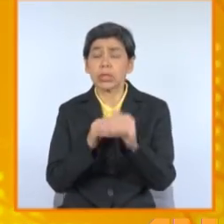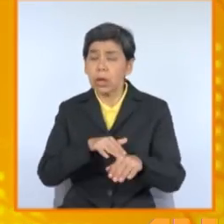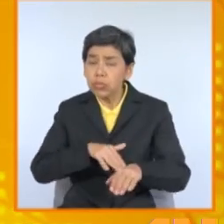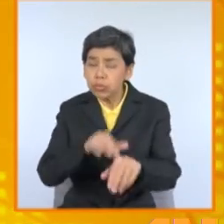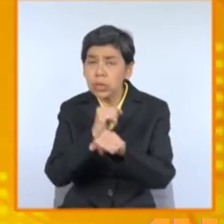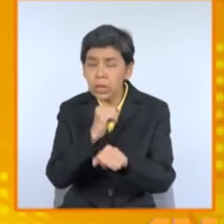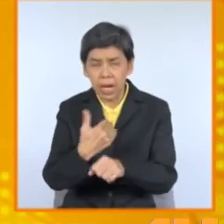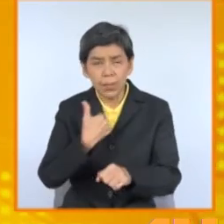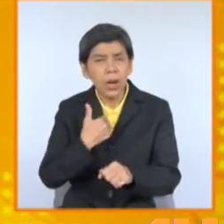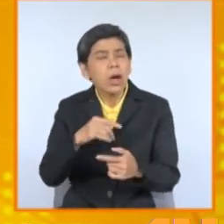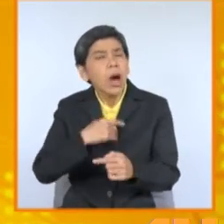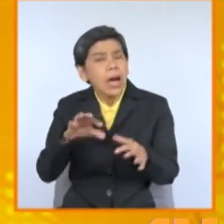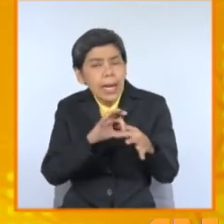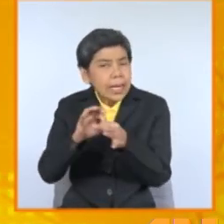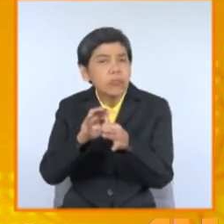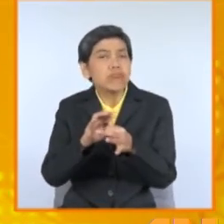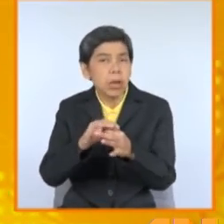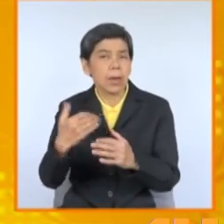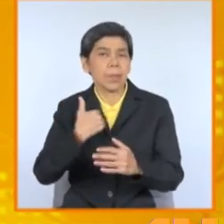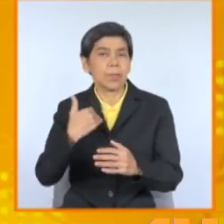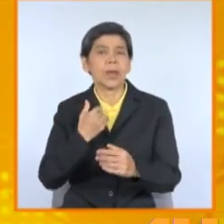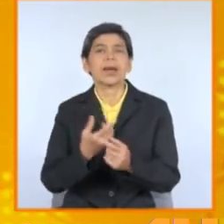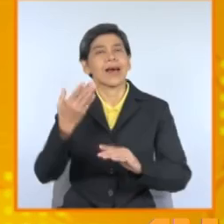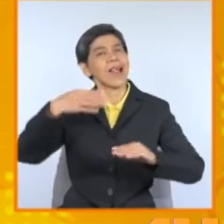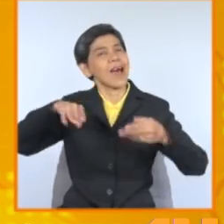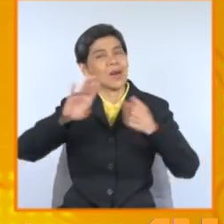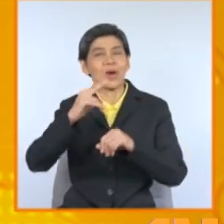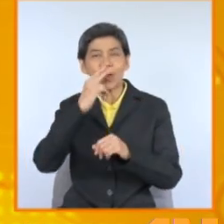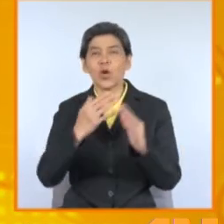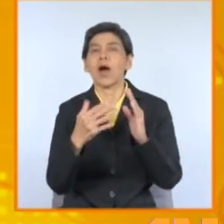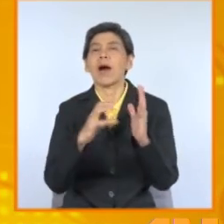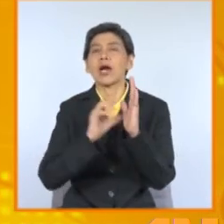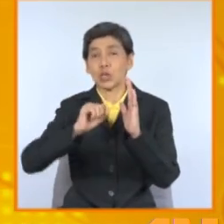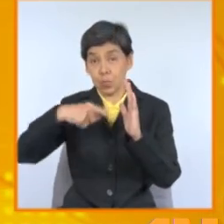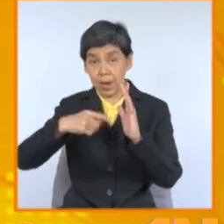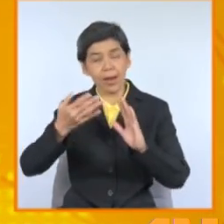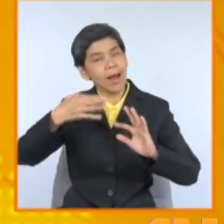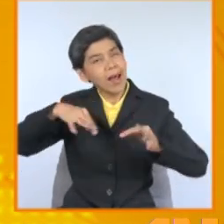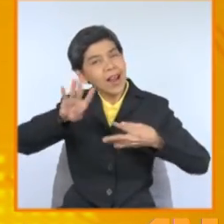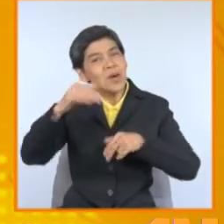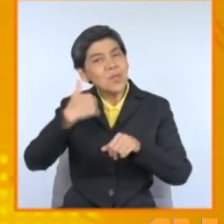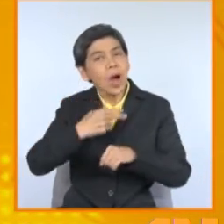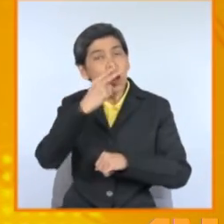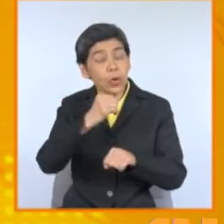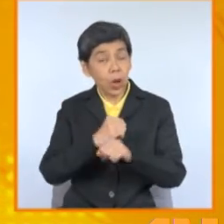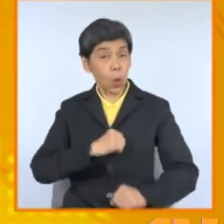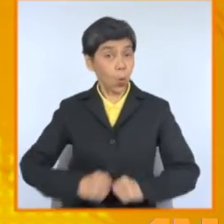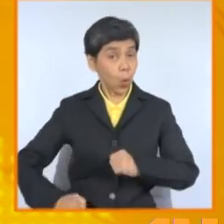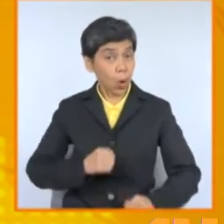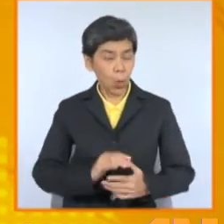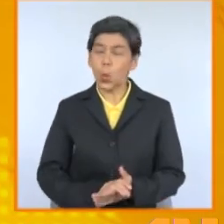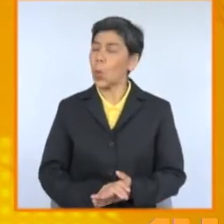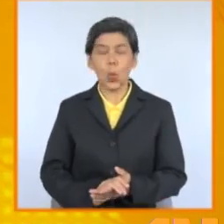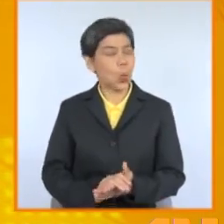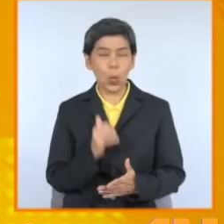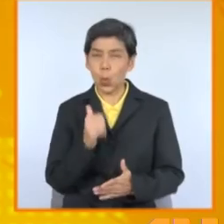สิ่งหนึ่งที่ควบคู่กันไปและขาดไม่ได้ก็คือนางรำอย่างที่จังหวัดสุพรรณบุรีนางรำที่นั่นเนี่ยถ้าเป็นภาษาวัยรุ่นบอกว่าแซ่บจริ